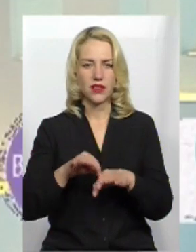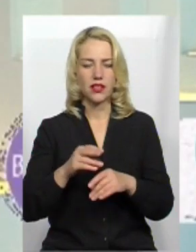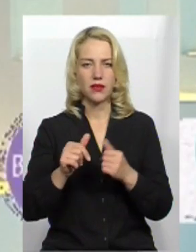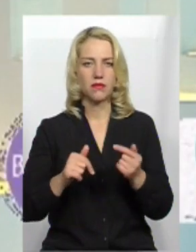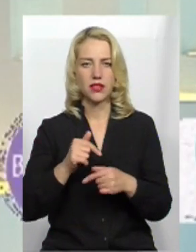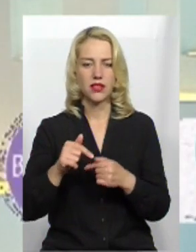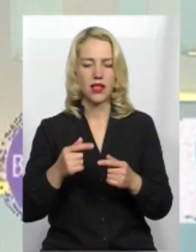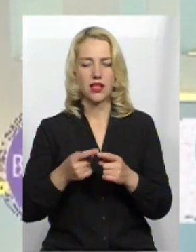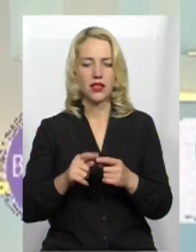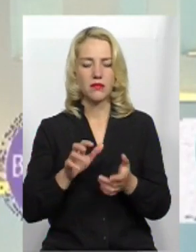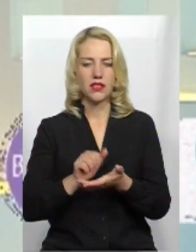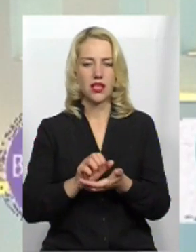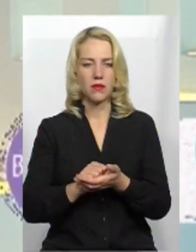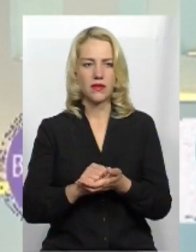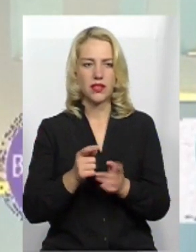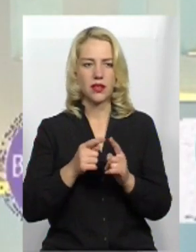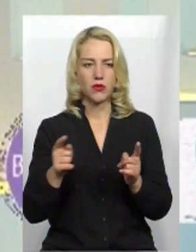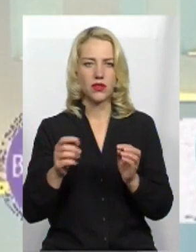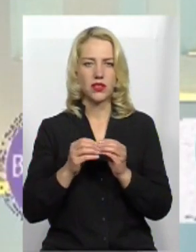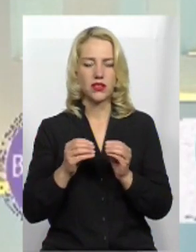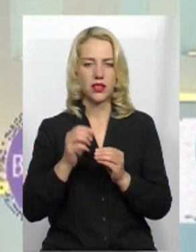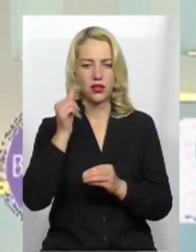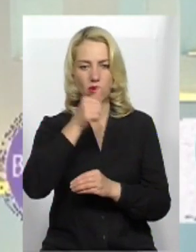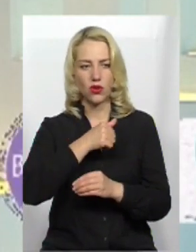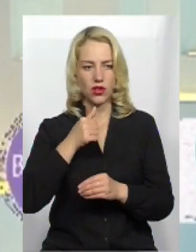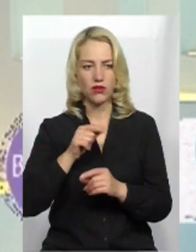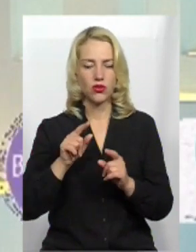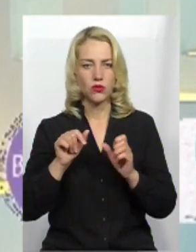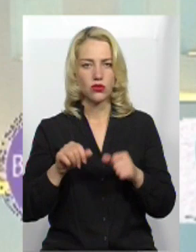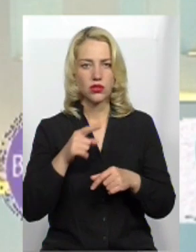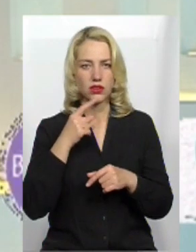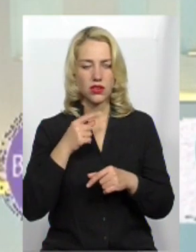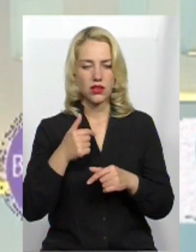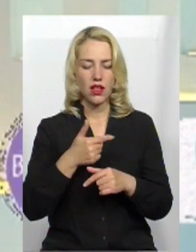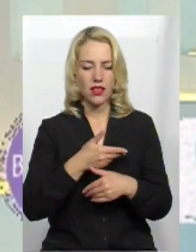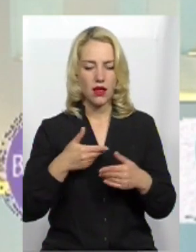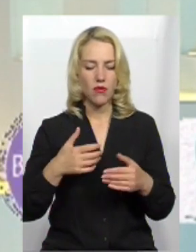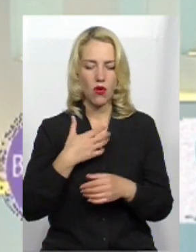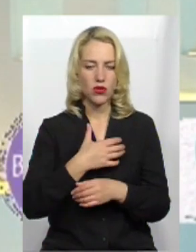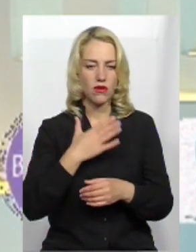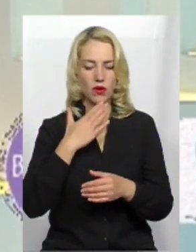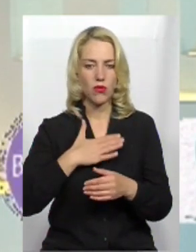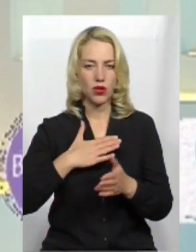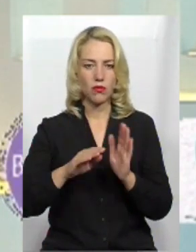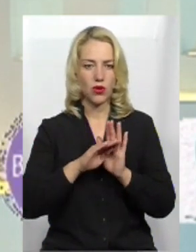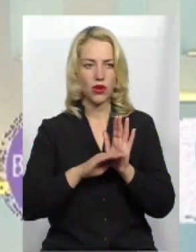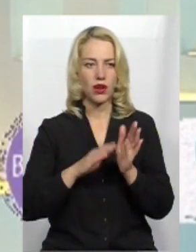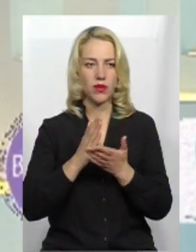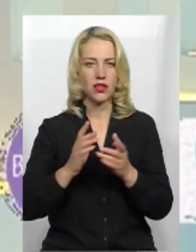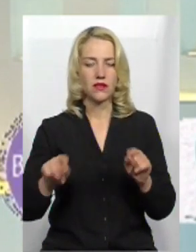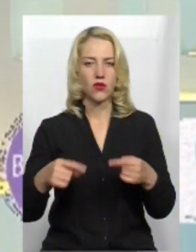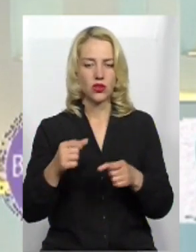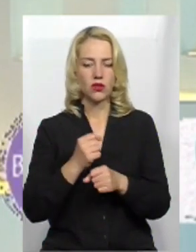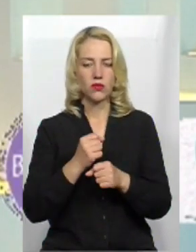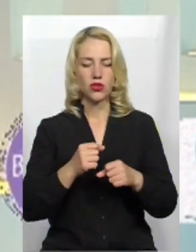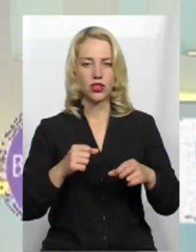бізнесу ними займався на протязі 10 років. Що можу сказати? Нам основне в моїй програмі є це створення